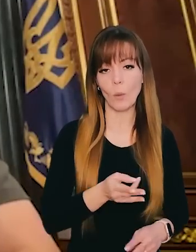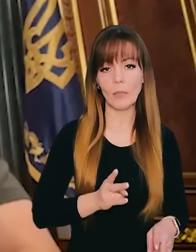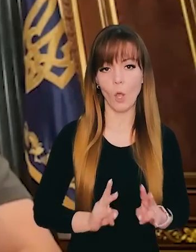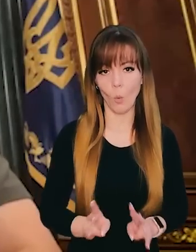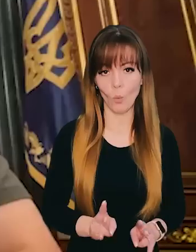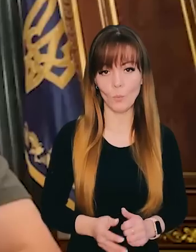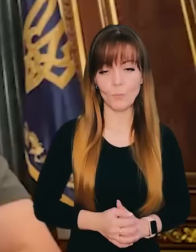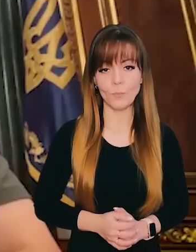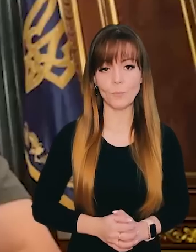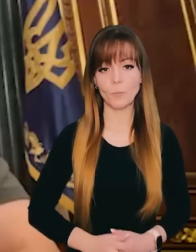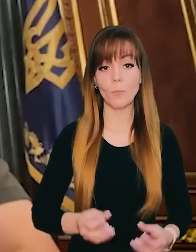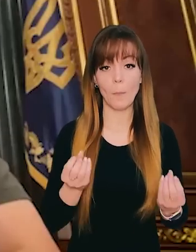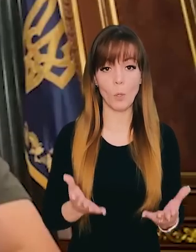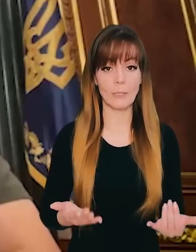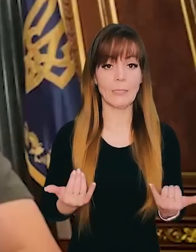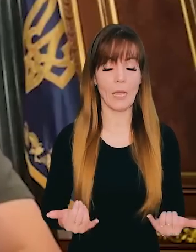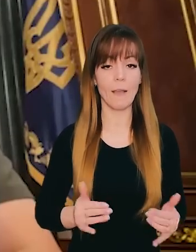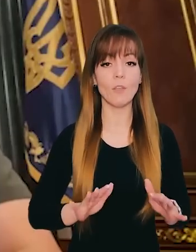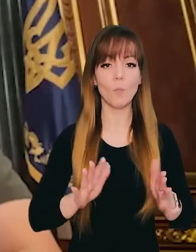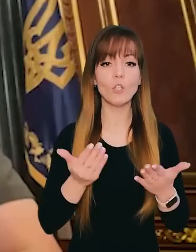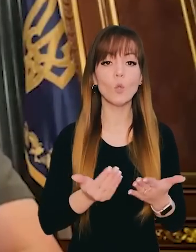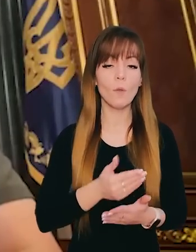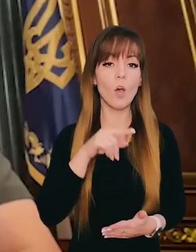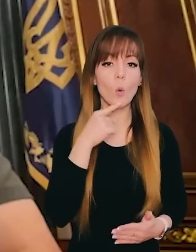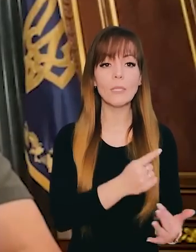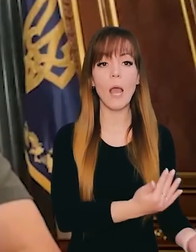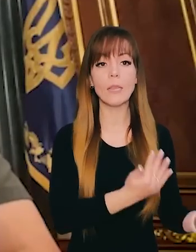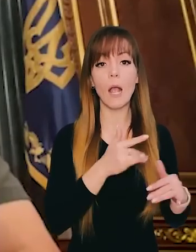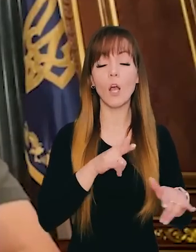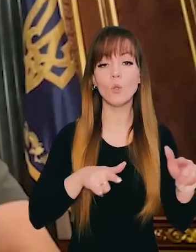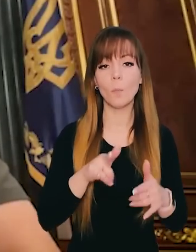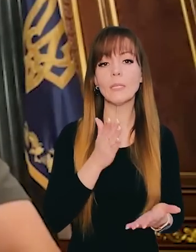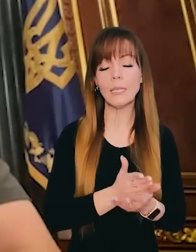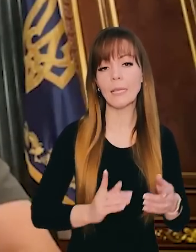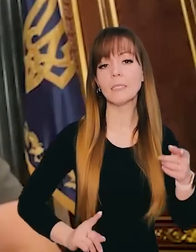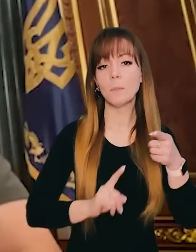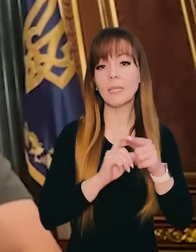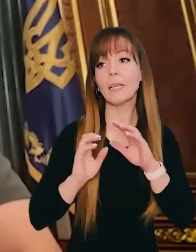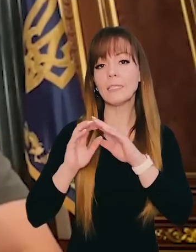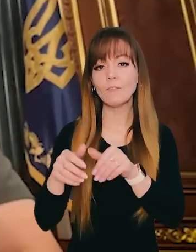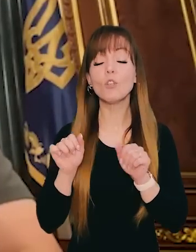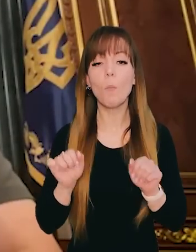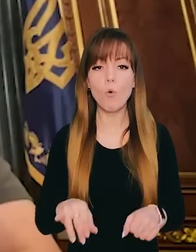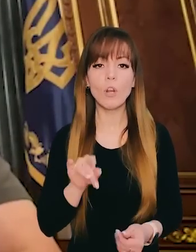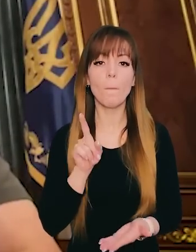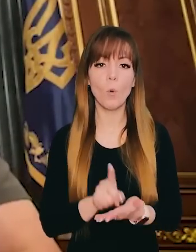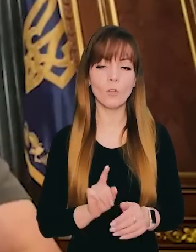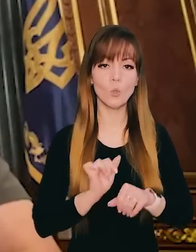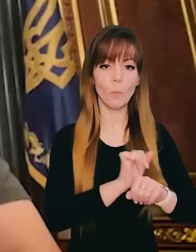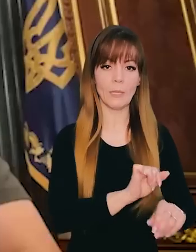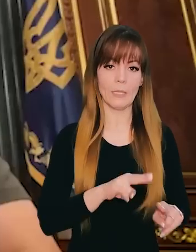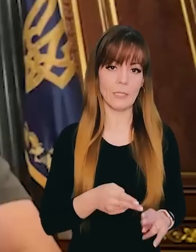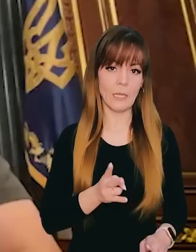російського терору просто зараз відбувається нова російська Атака дроном і її збиття світ може і